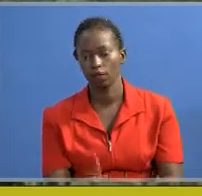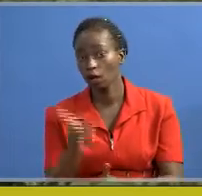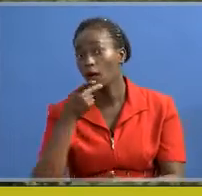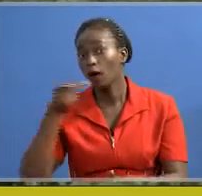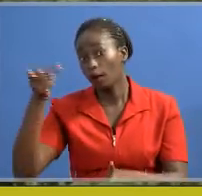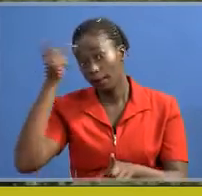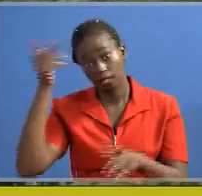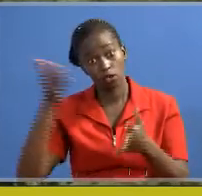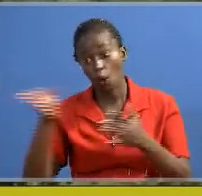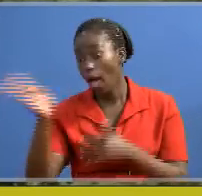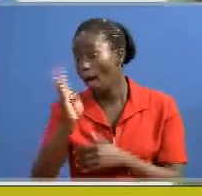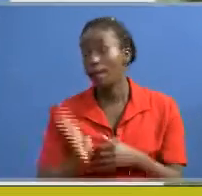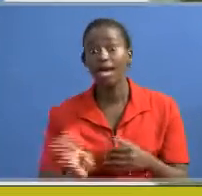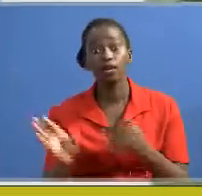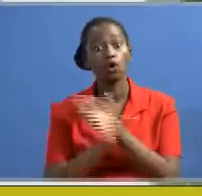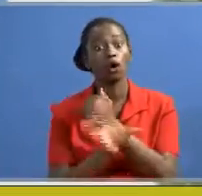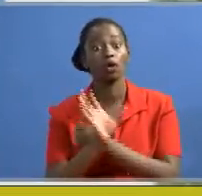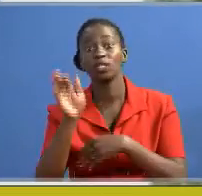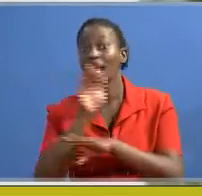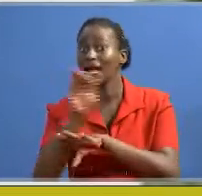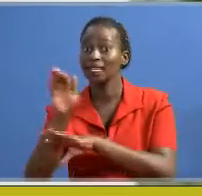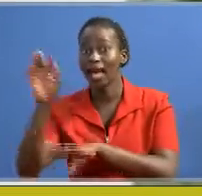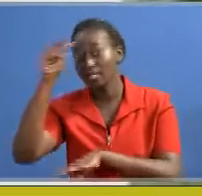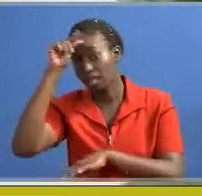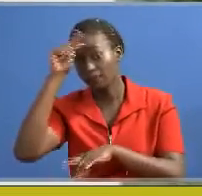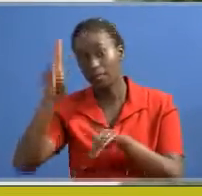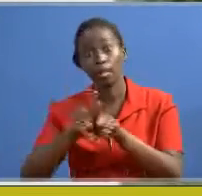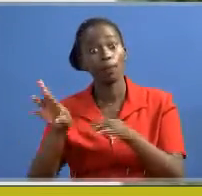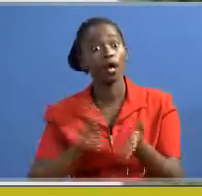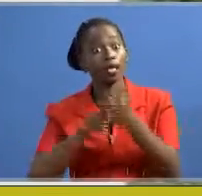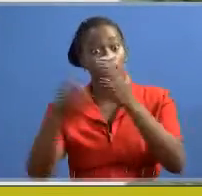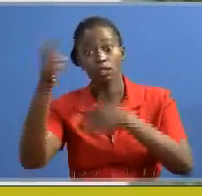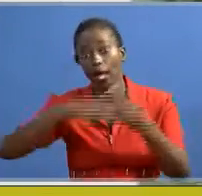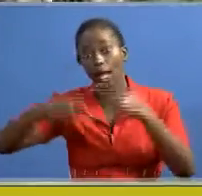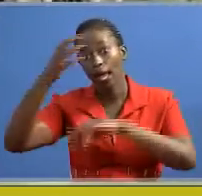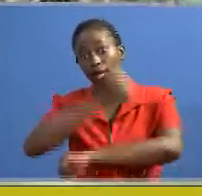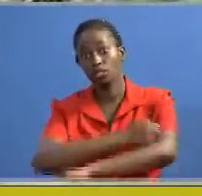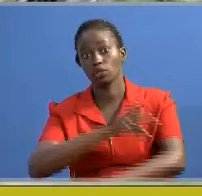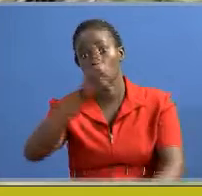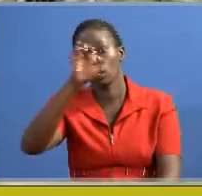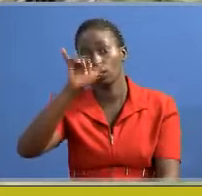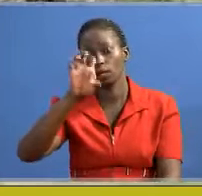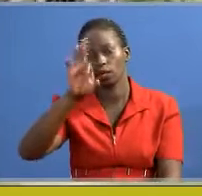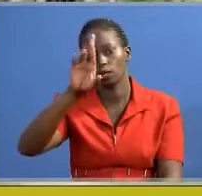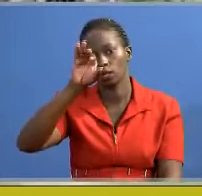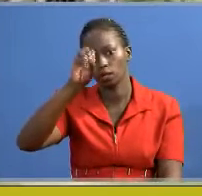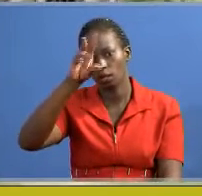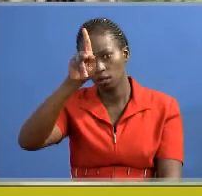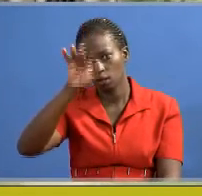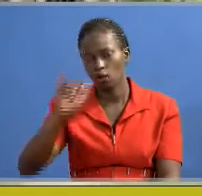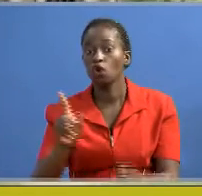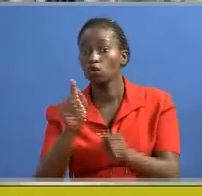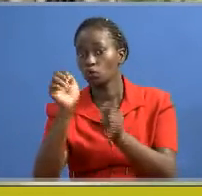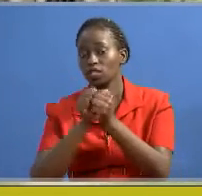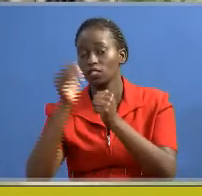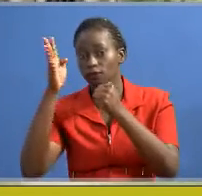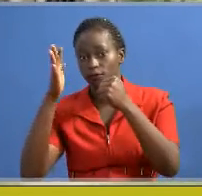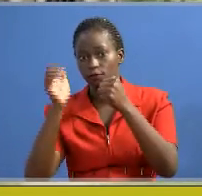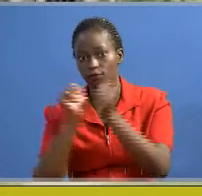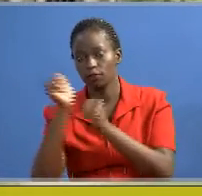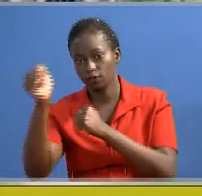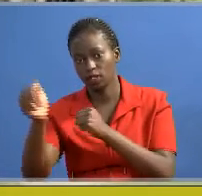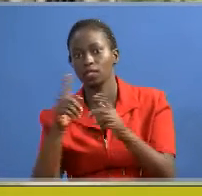Wazazi kutoka kaunti ya Baringo wameiomba serikali kuisajili shule ya sekondari ya Sarok iliyoanzishwa mnamo mwaka 2015.